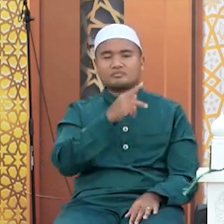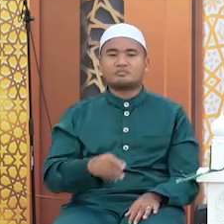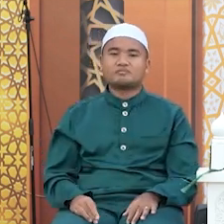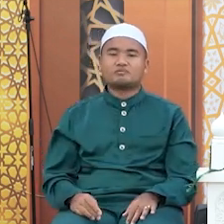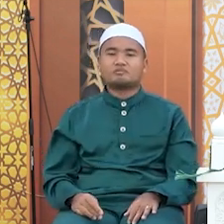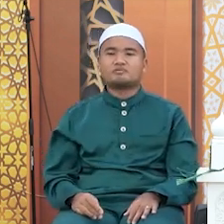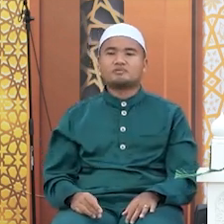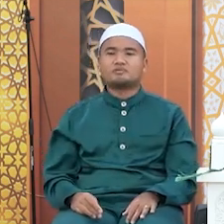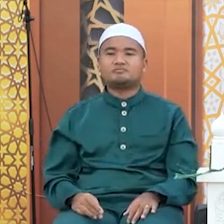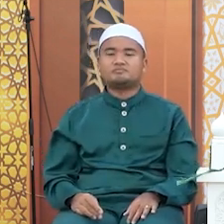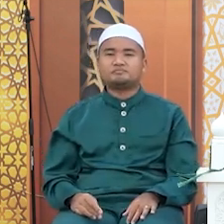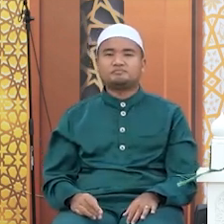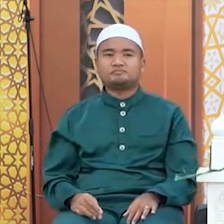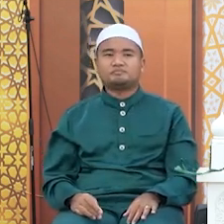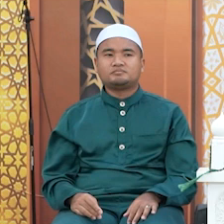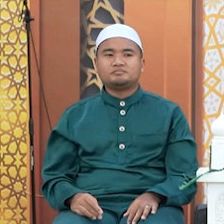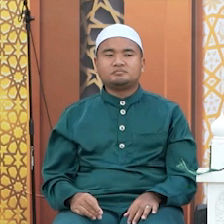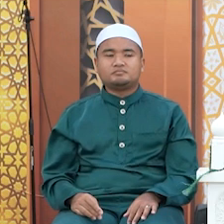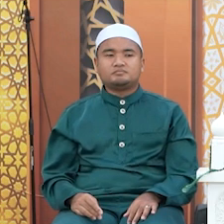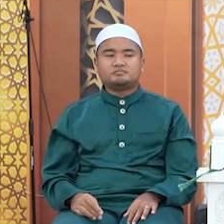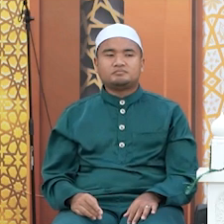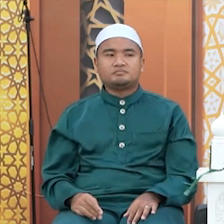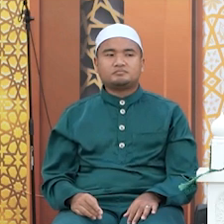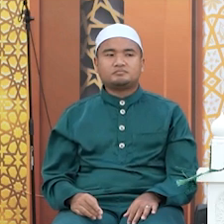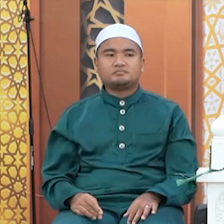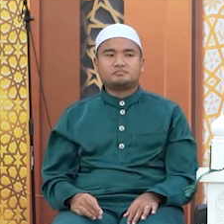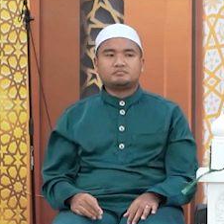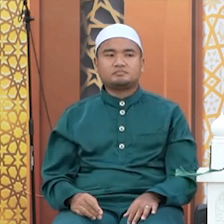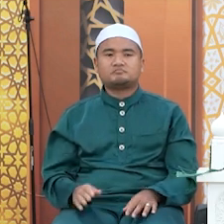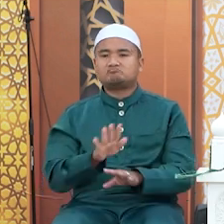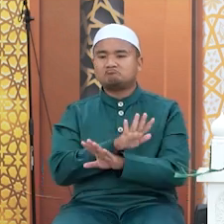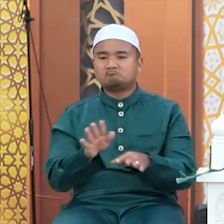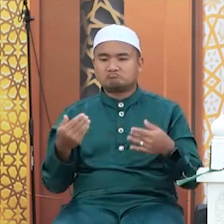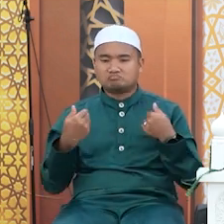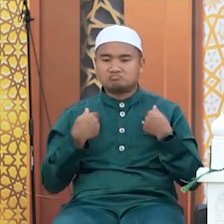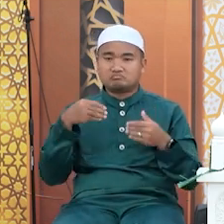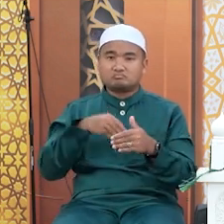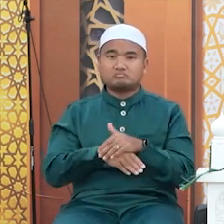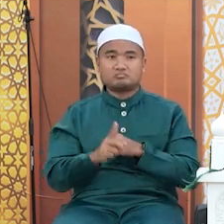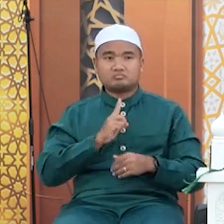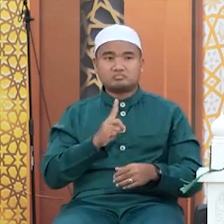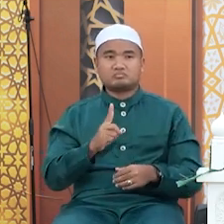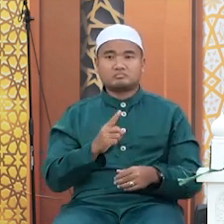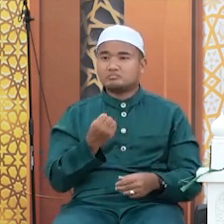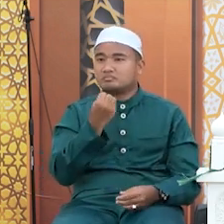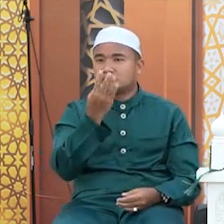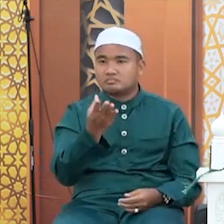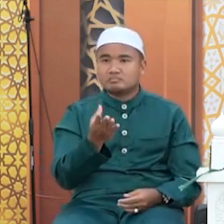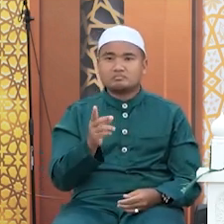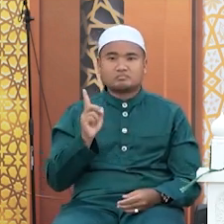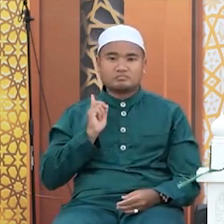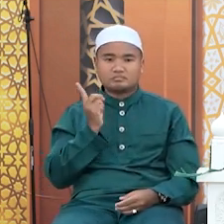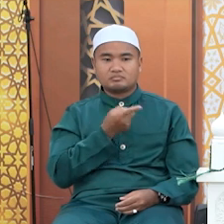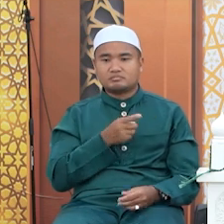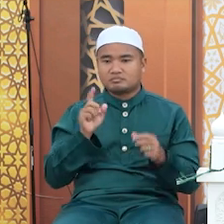Rasulullah SAW, syarat buka puasa tu adalah selepas tu bila selesai azam. Kalau